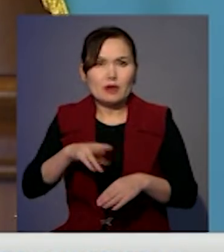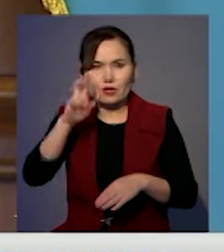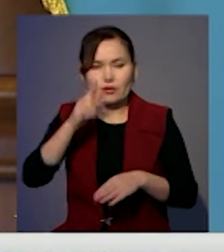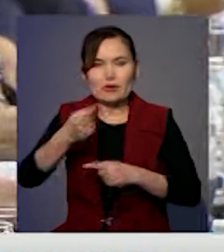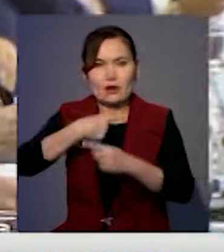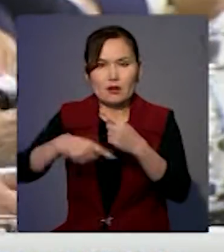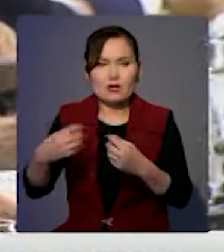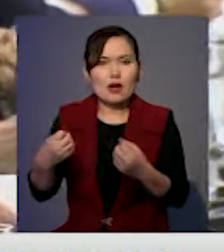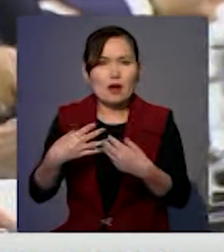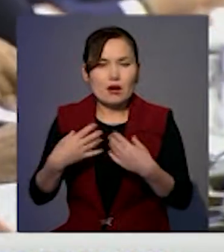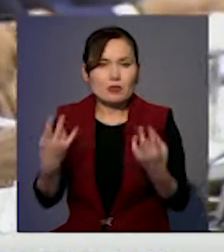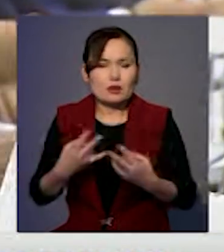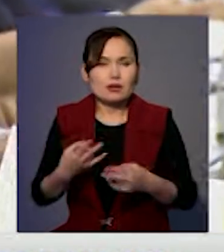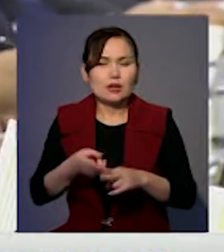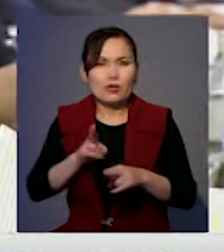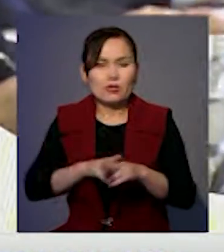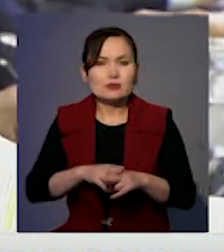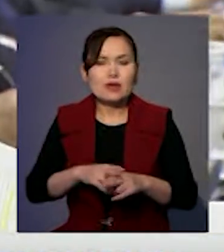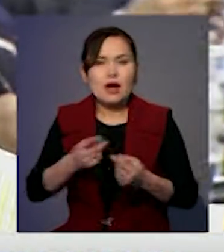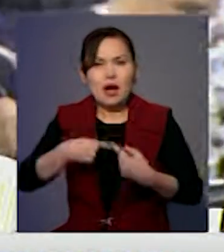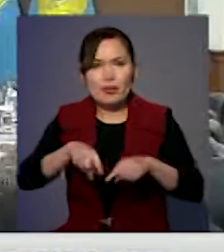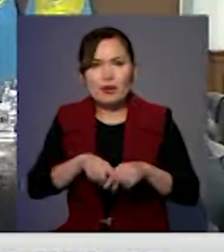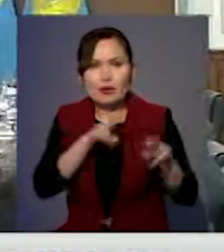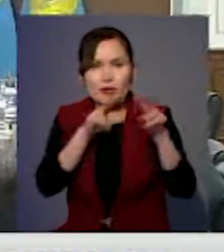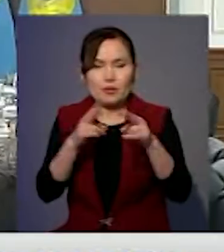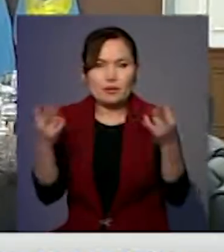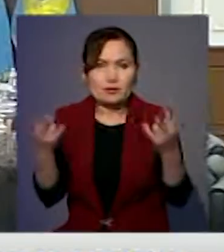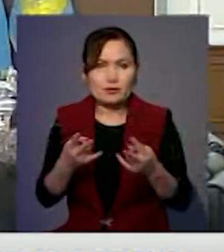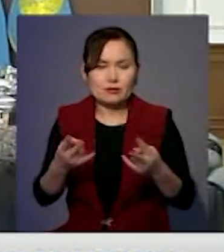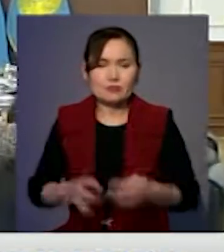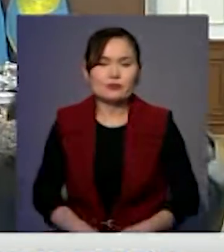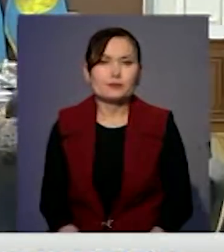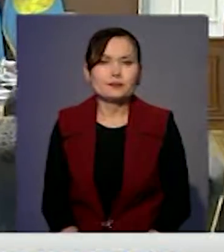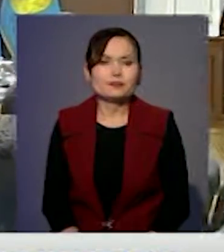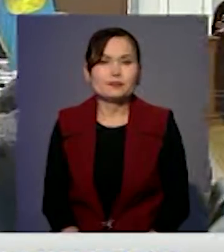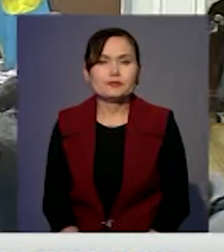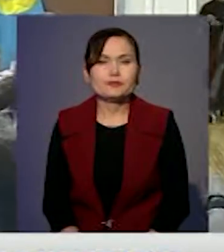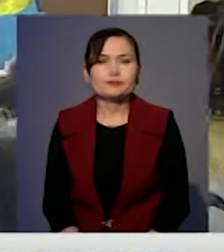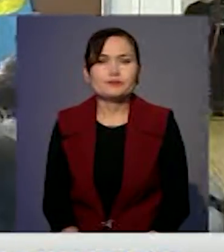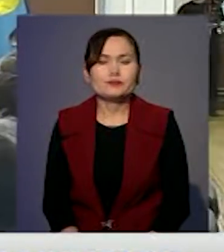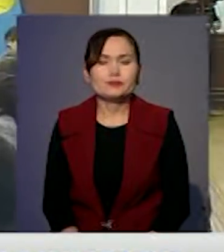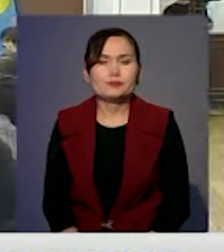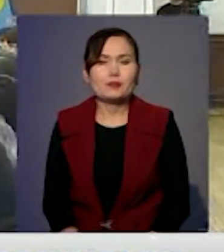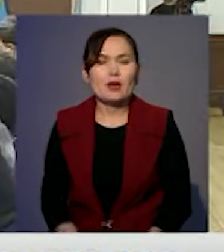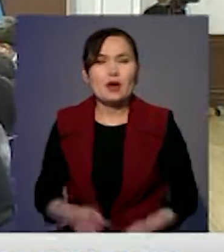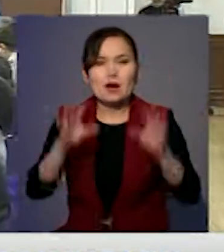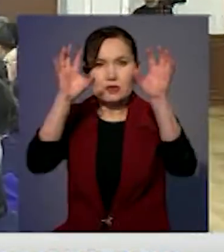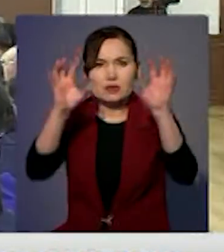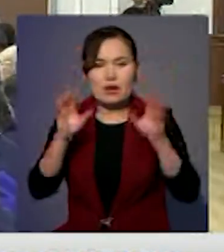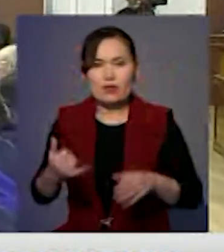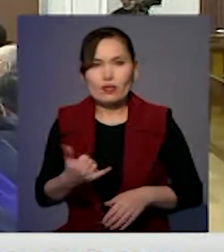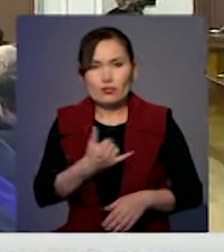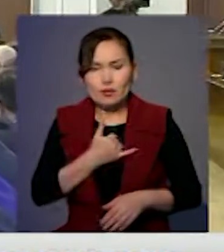государства. Когда я говорил, отдельный комитет надзора, ты сказал, я сам смогу. Вот следи теперь. Закон дали за